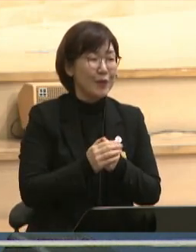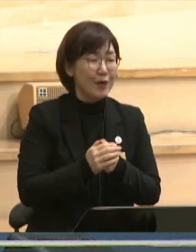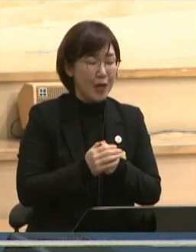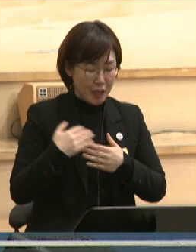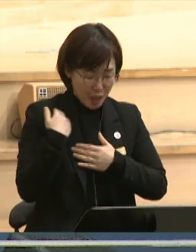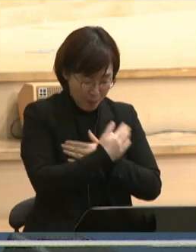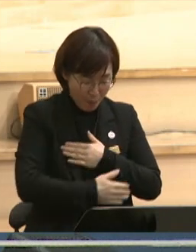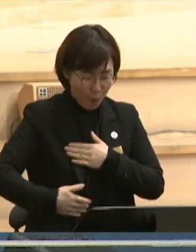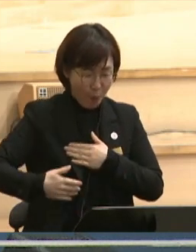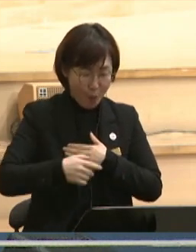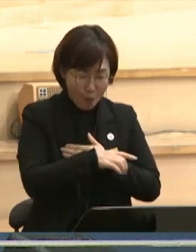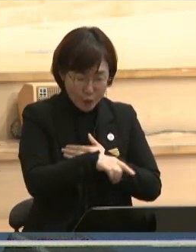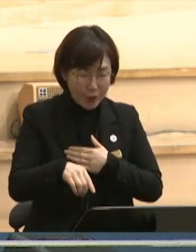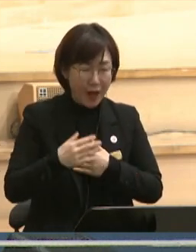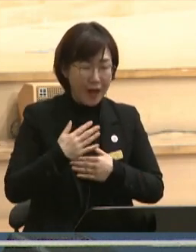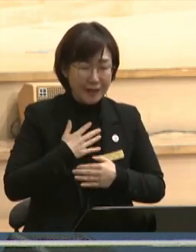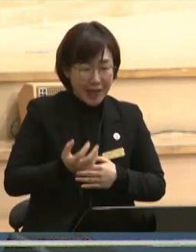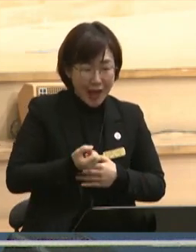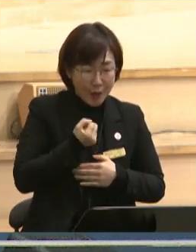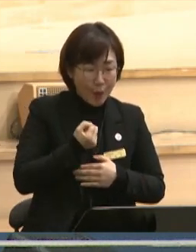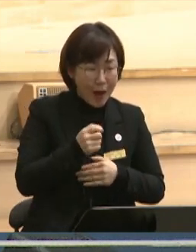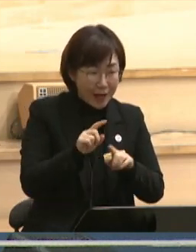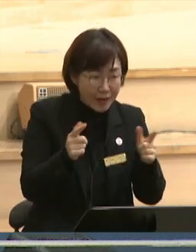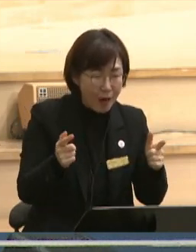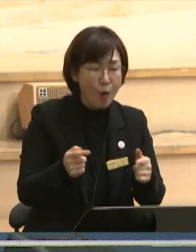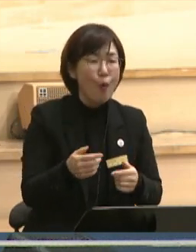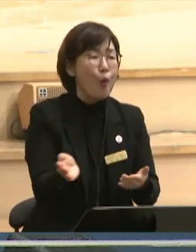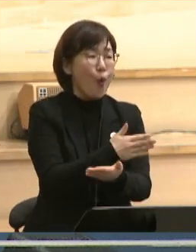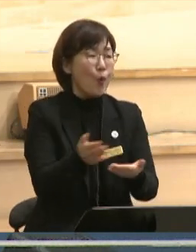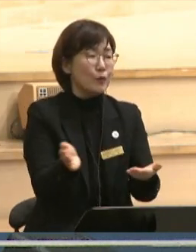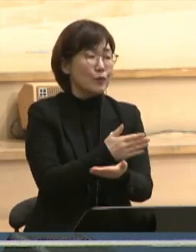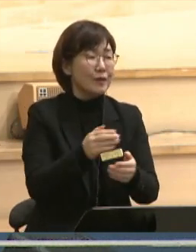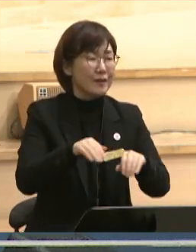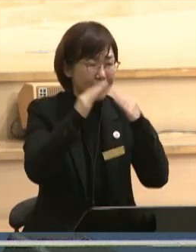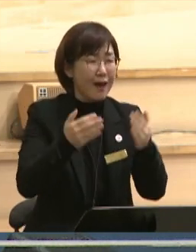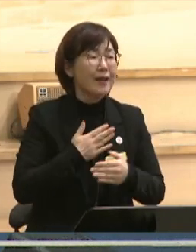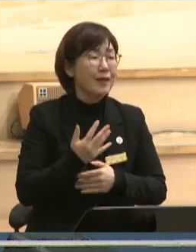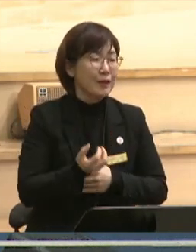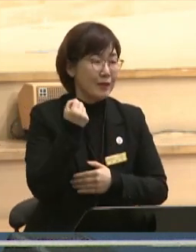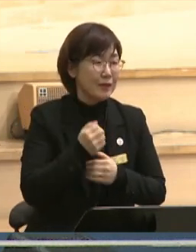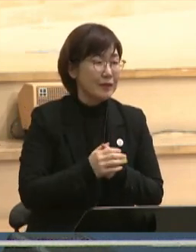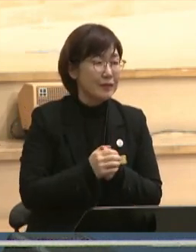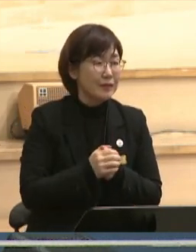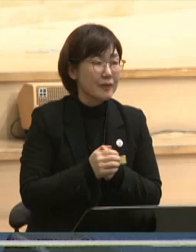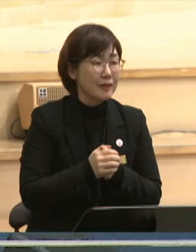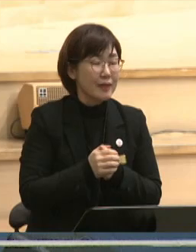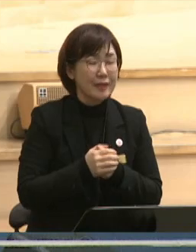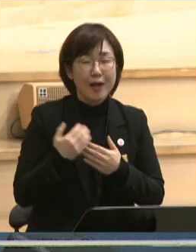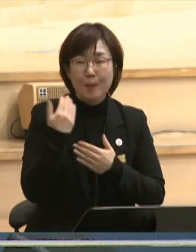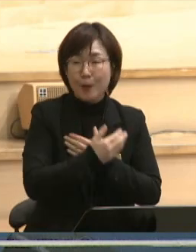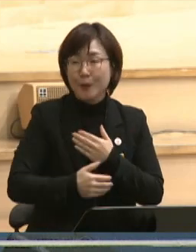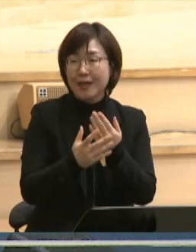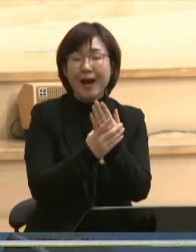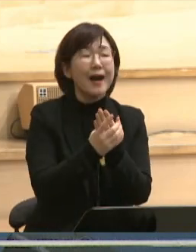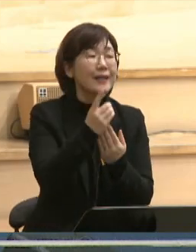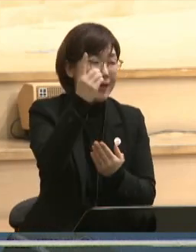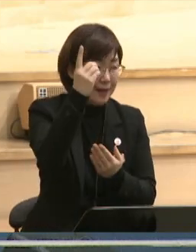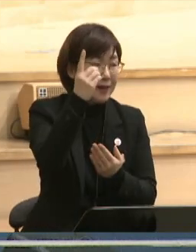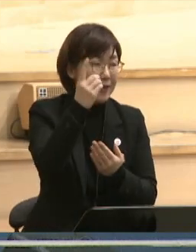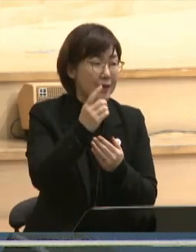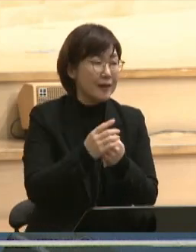제 몸 중에 어디 하나 김보훈이 아닌 곳이 없습니다 다 김보훈이죠 다 한 몸을 이루는